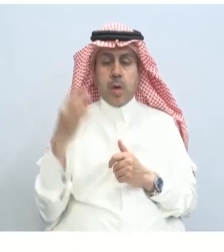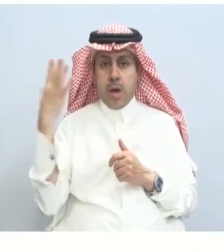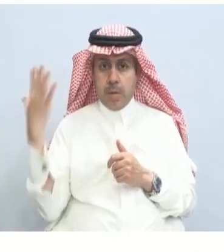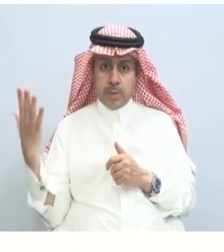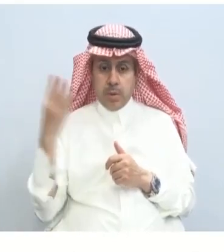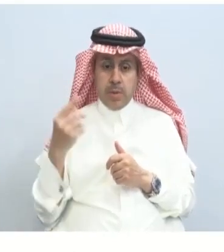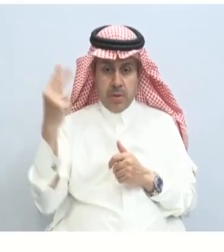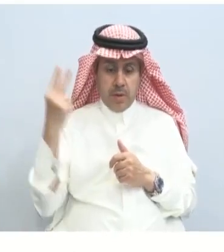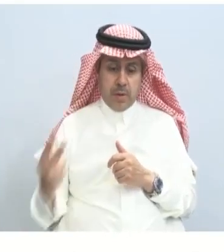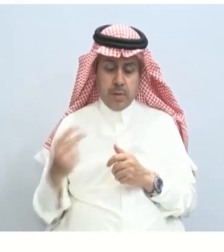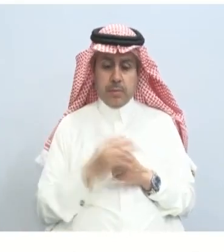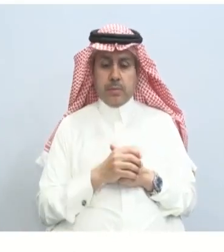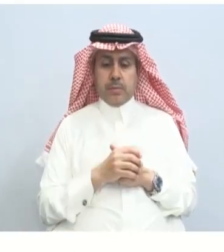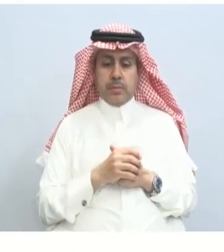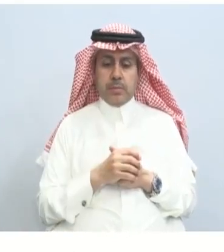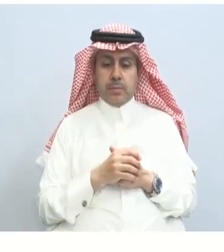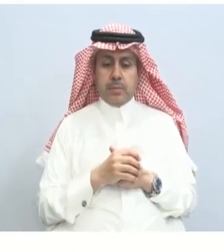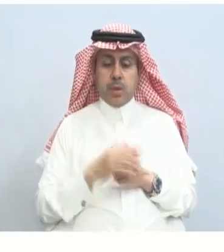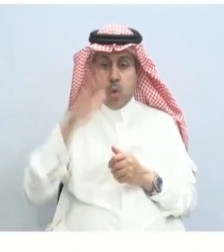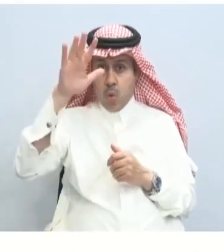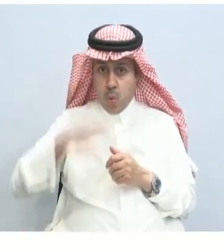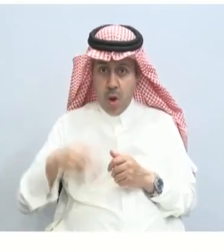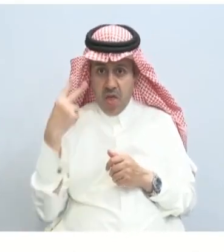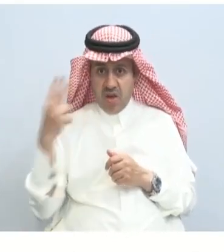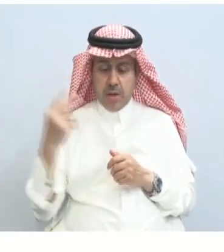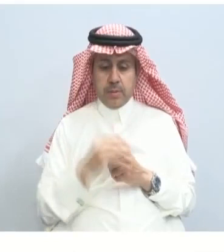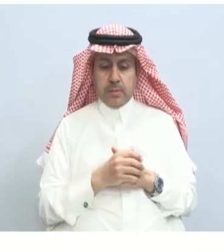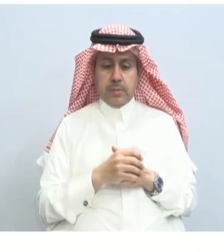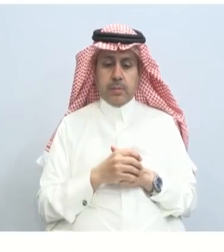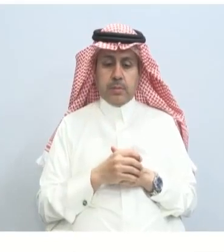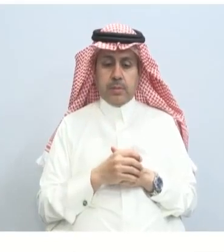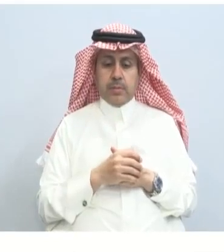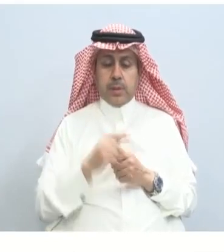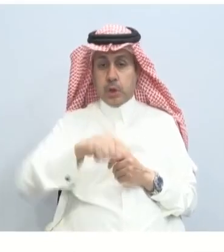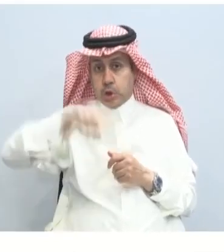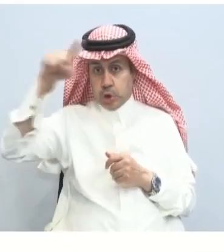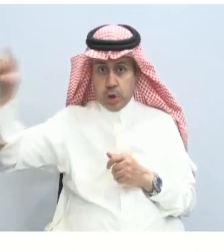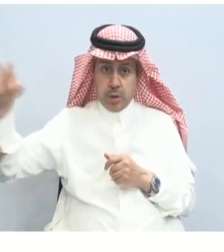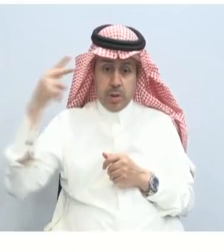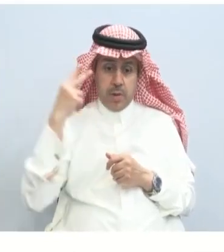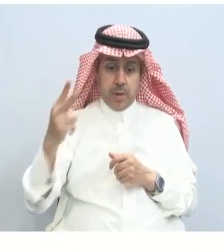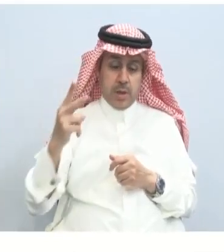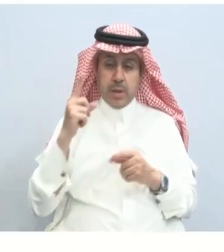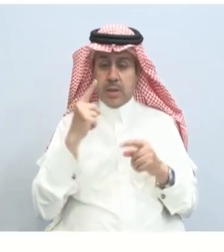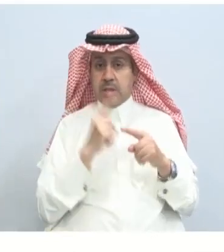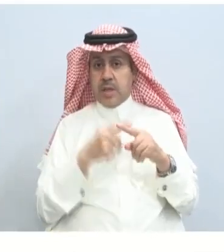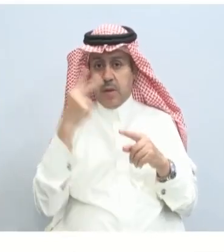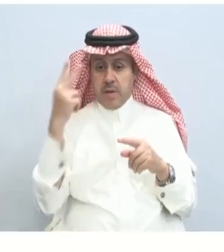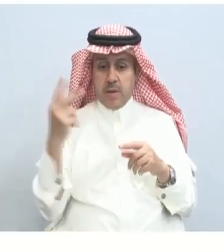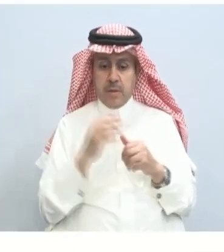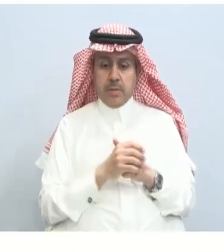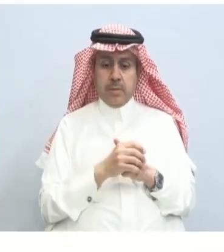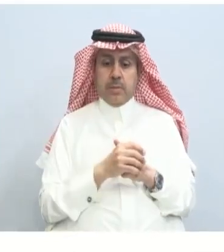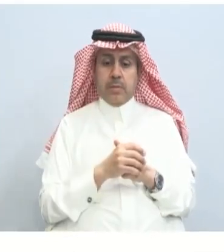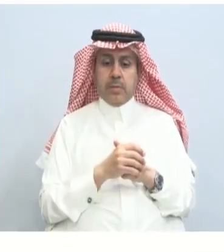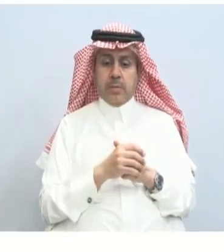2 على 2 الكل على 2 وبالتالي حيطلع معك جذر 2 زئ جذر 2